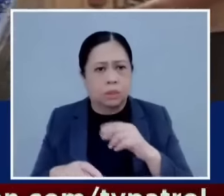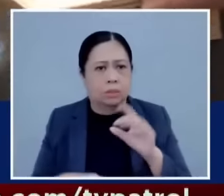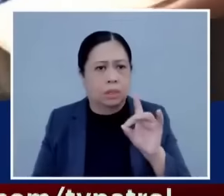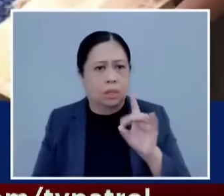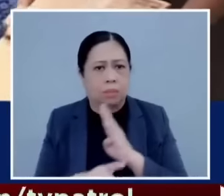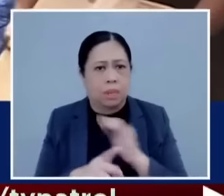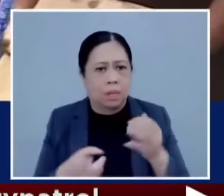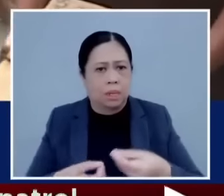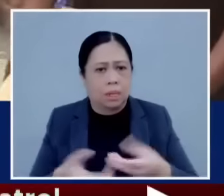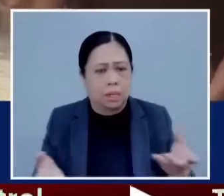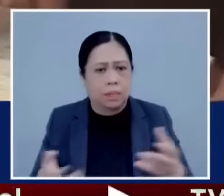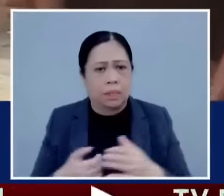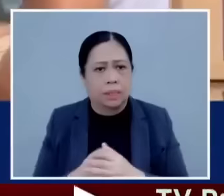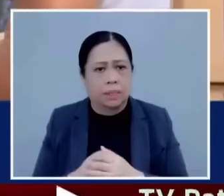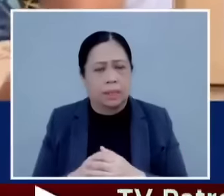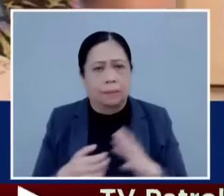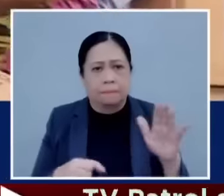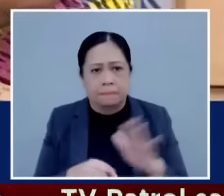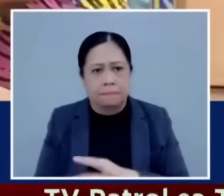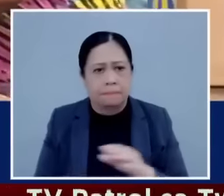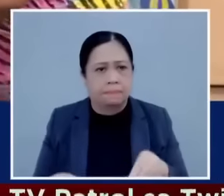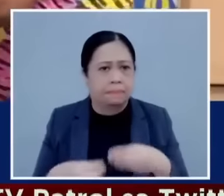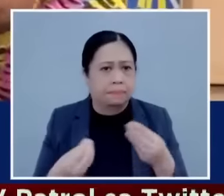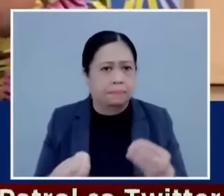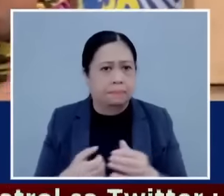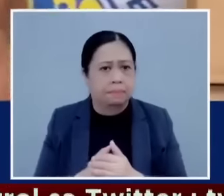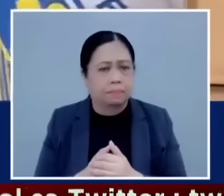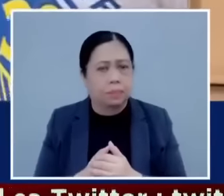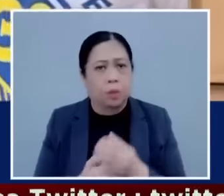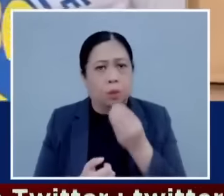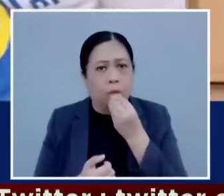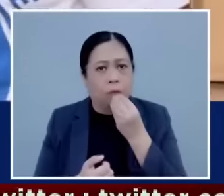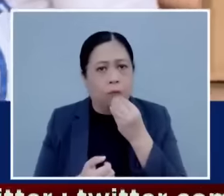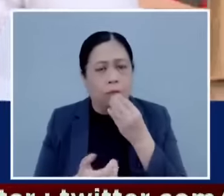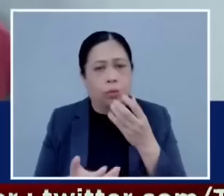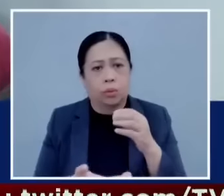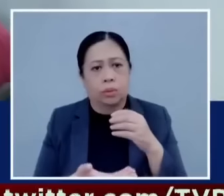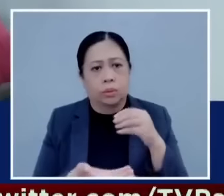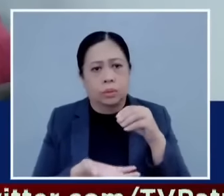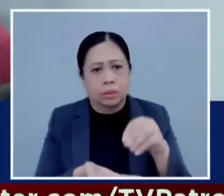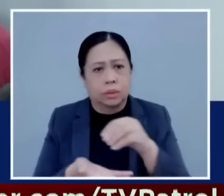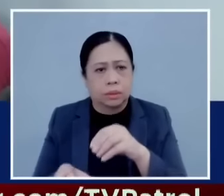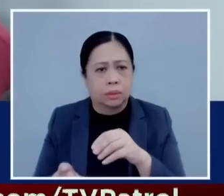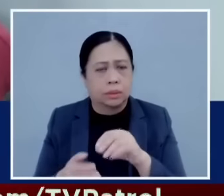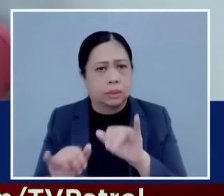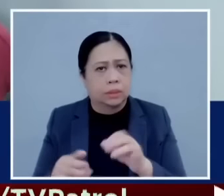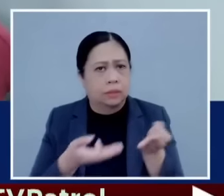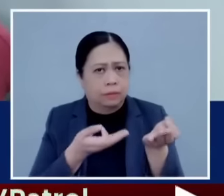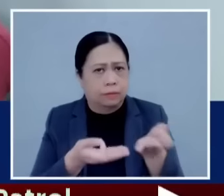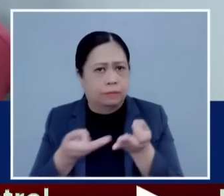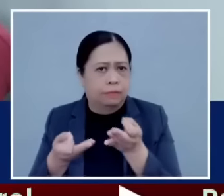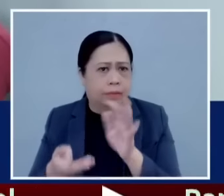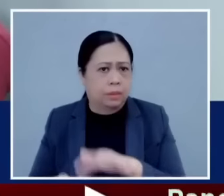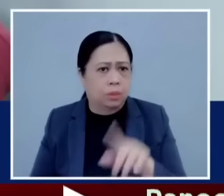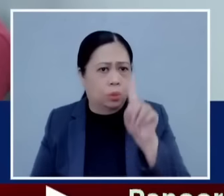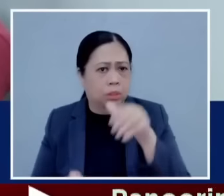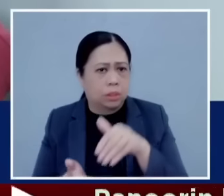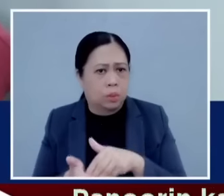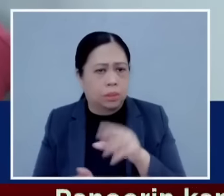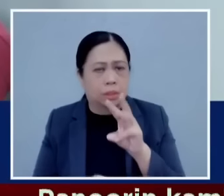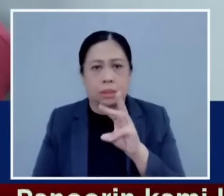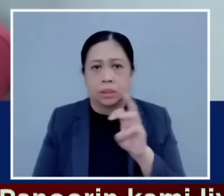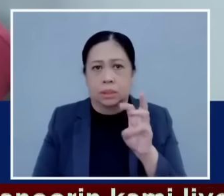naibigyan na natin fully ng ating mga food packs. At nanatiling pinapakain natin more or less